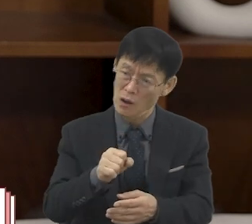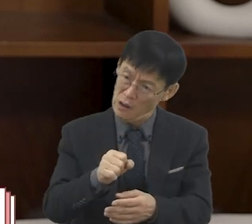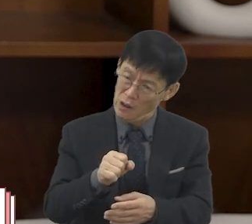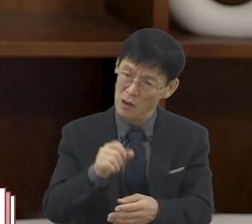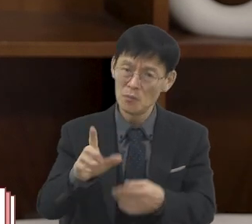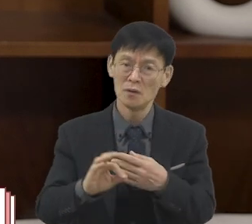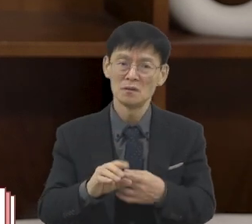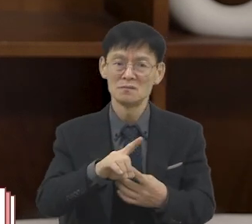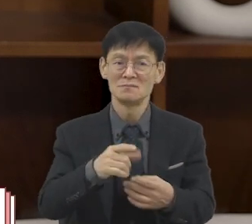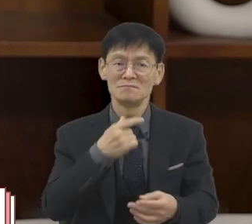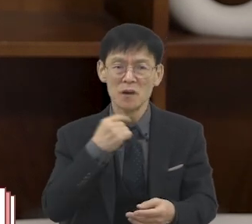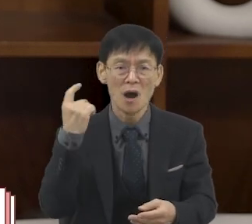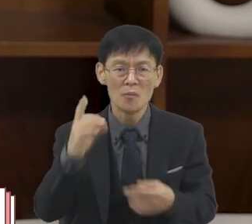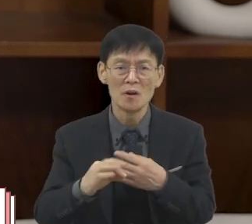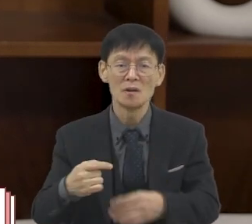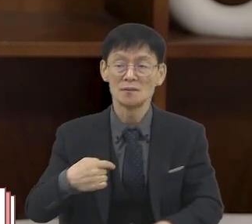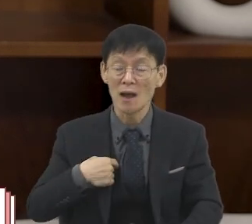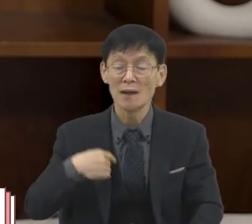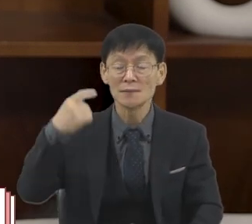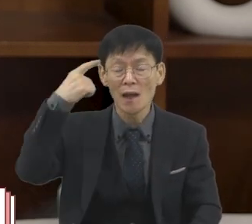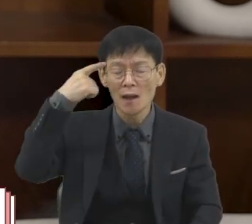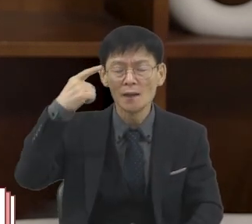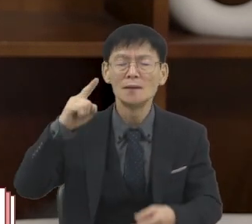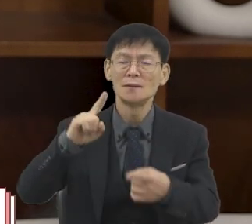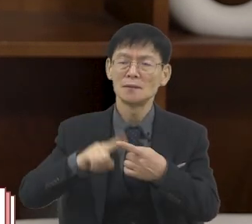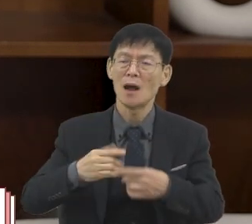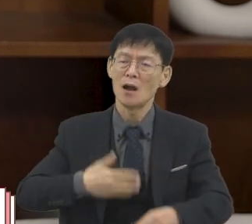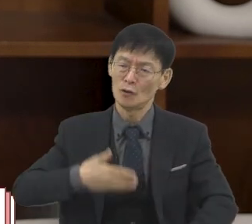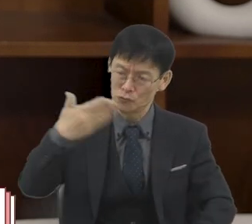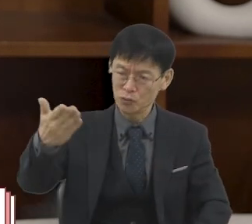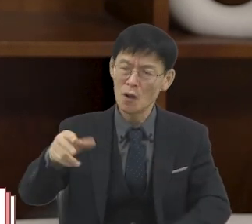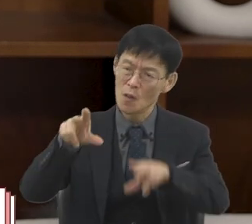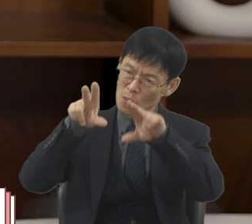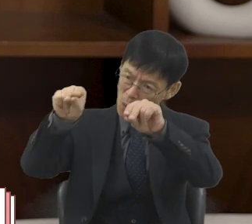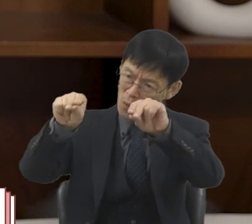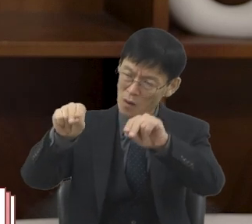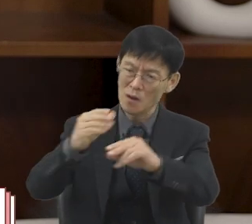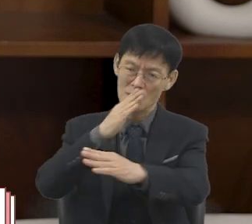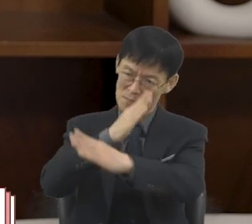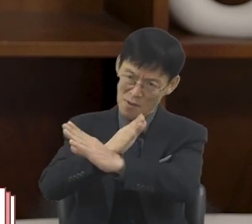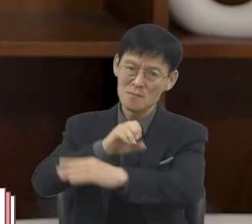좋겠지만 만약 듣게 된다면 분명하게 자기의 생각을 말하세요.